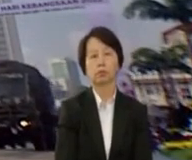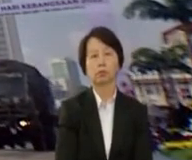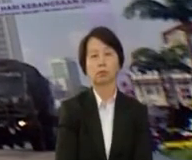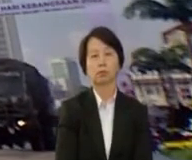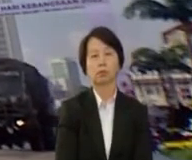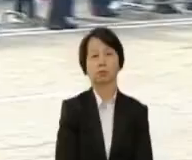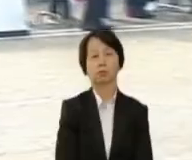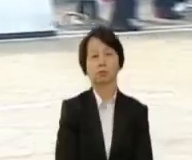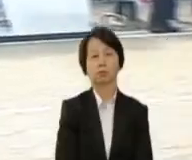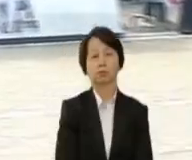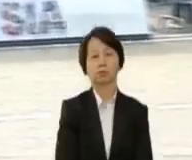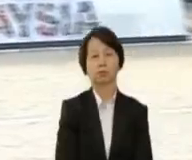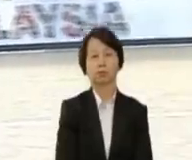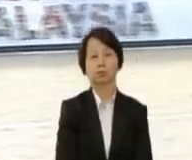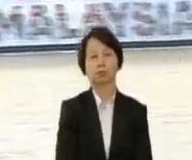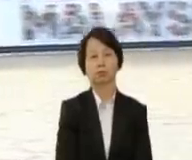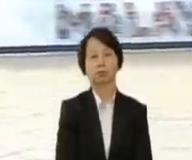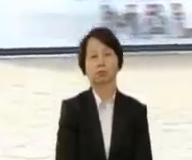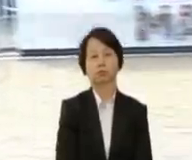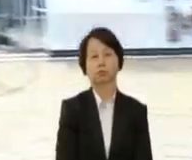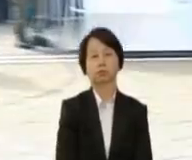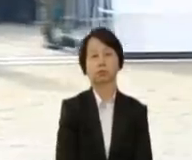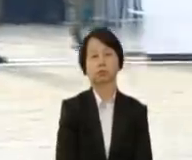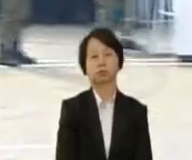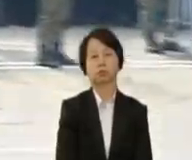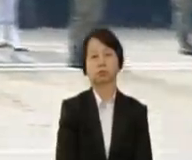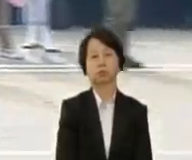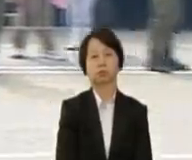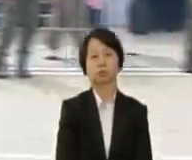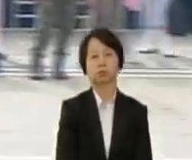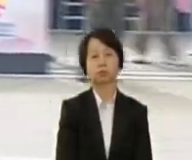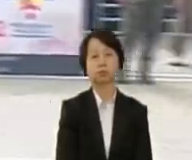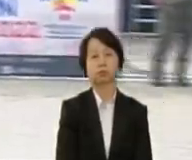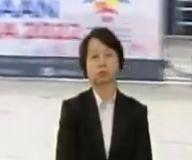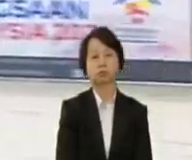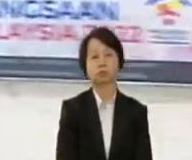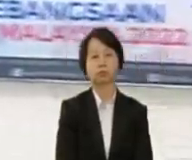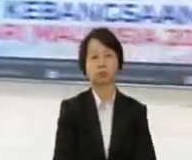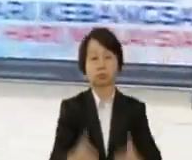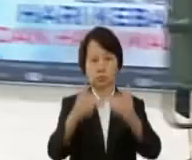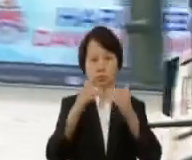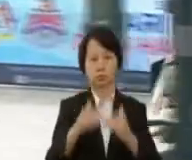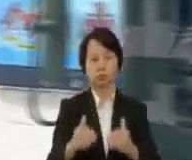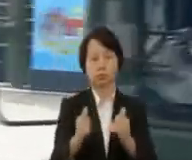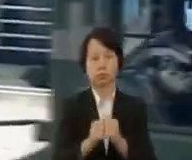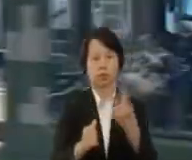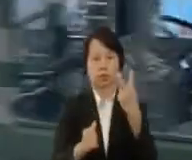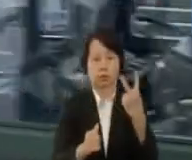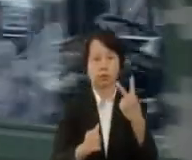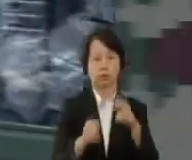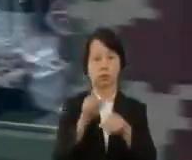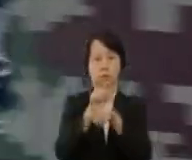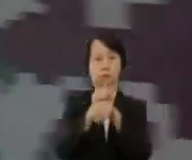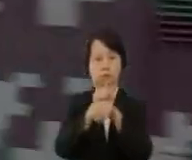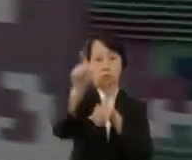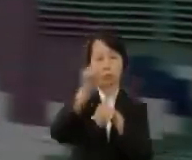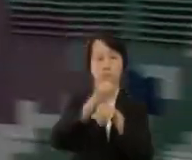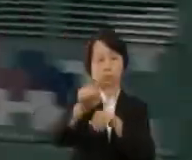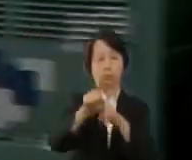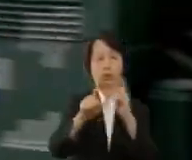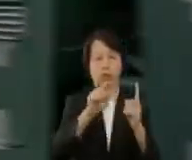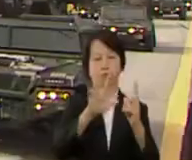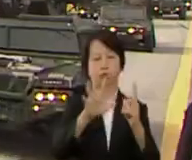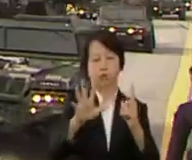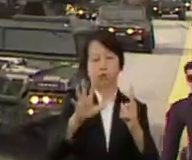Belakang lengkap adalah dua buah meriam